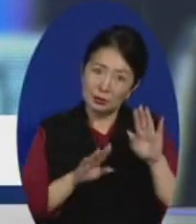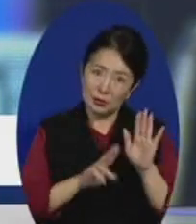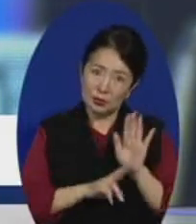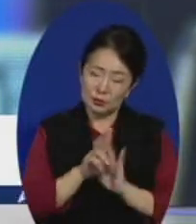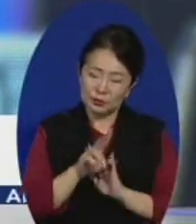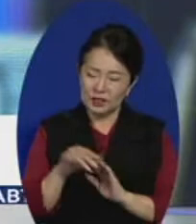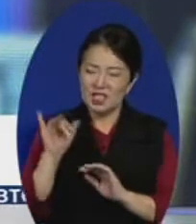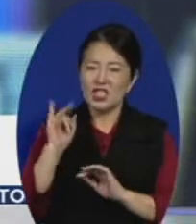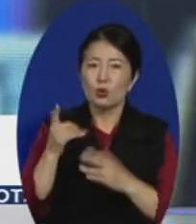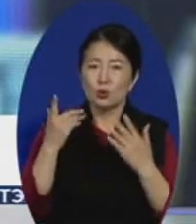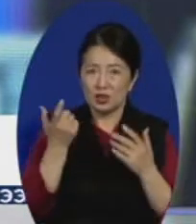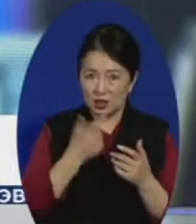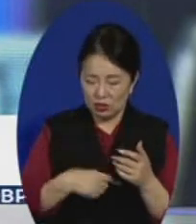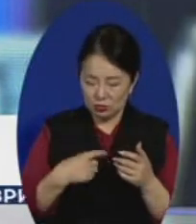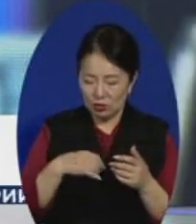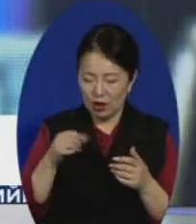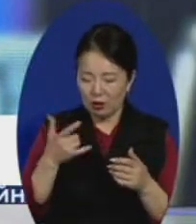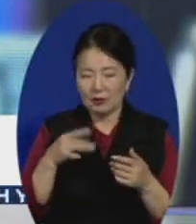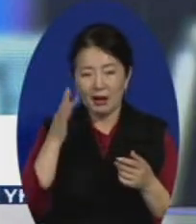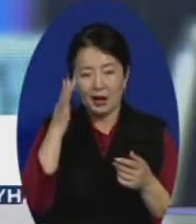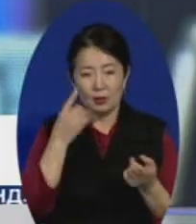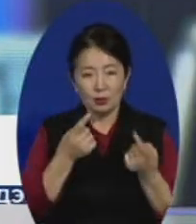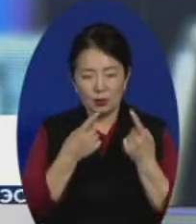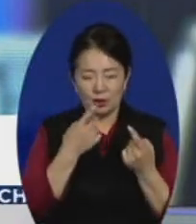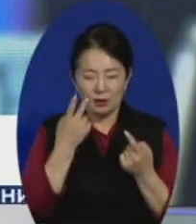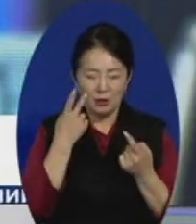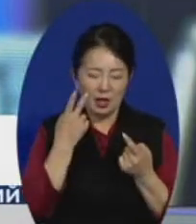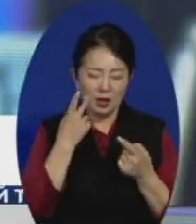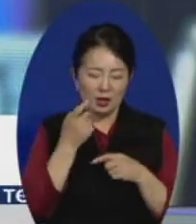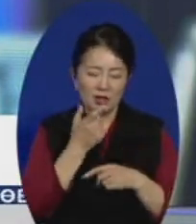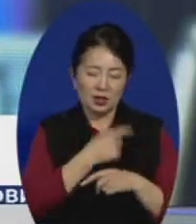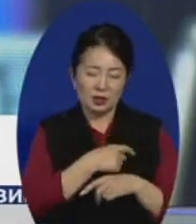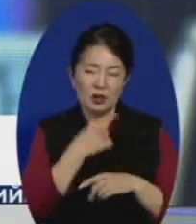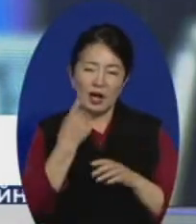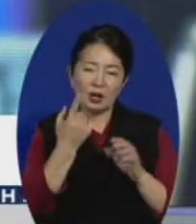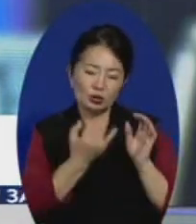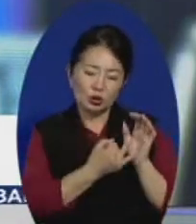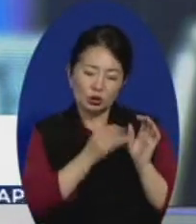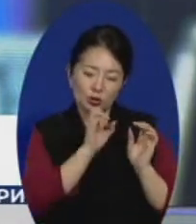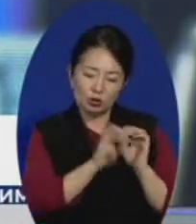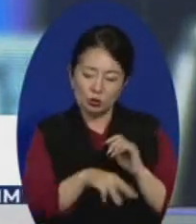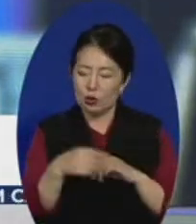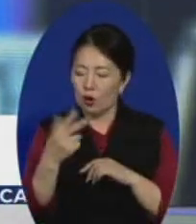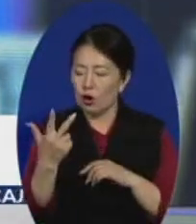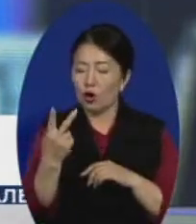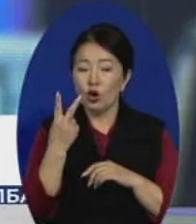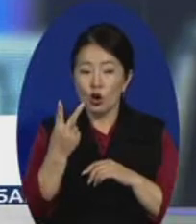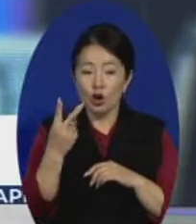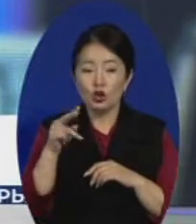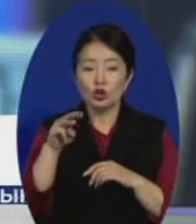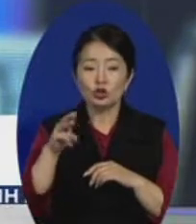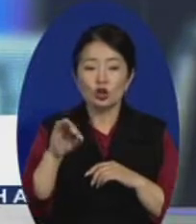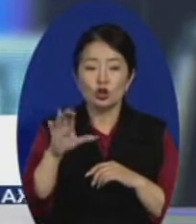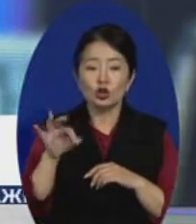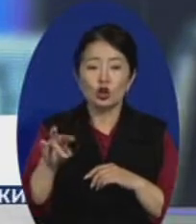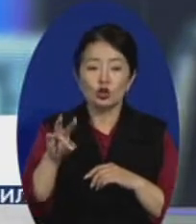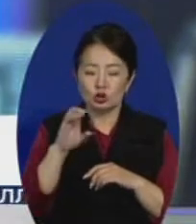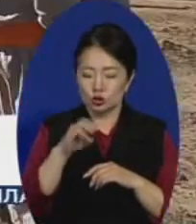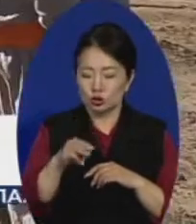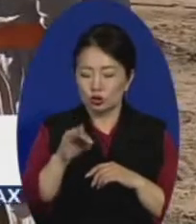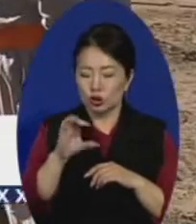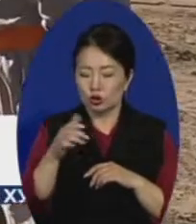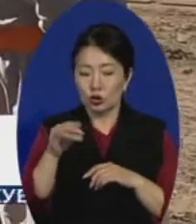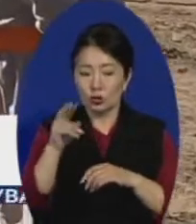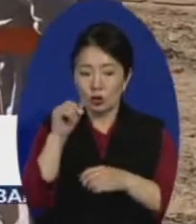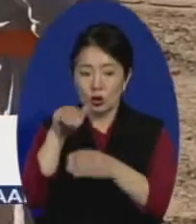үүсээд байна. Улсын хурлын гишүүн аюулгүй байдал гадаад бодлогын байнгын хорооны дарга энх хамглан 17 сум 2 тосгонд ажиллаж иргэдтэй уулзлаа.